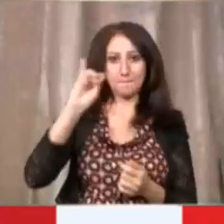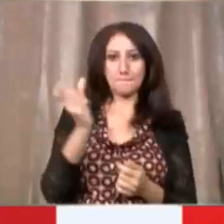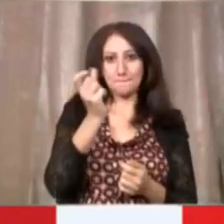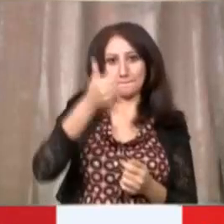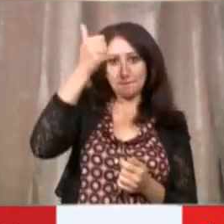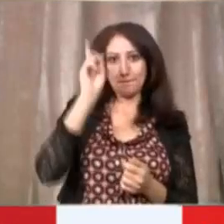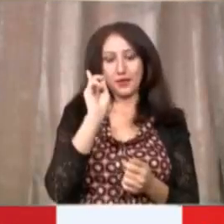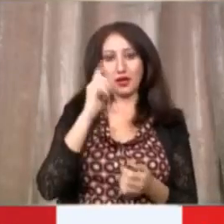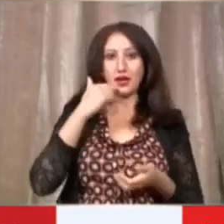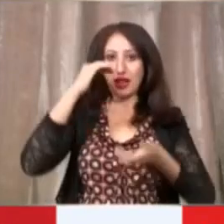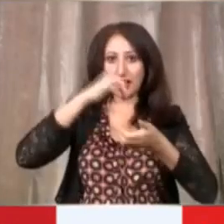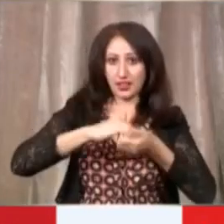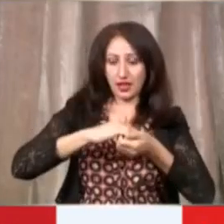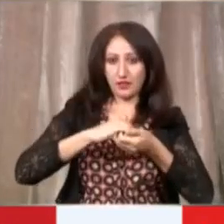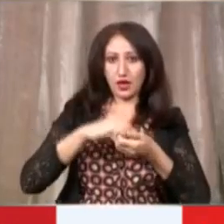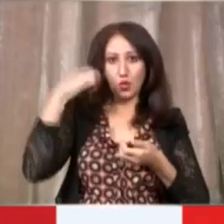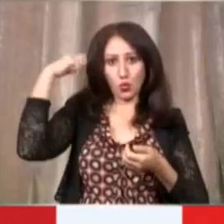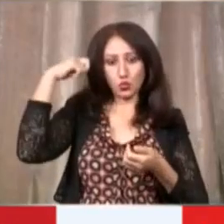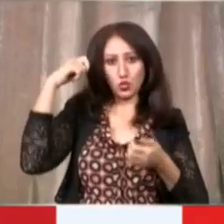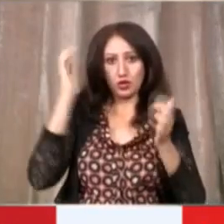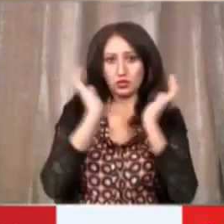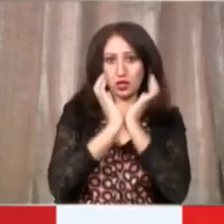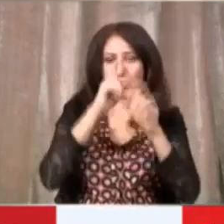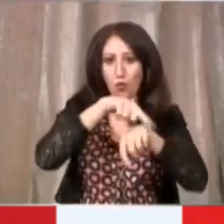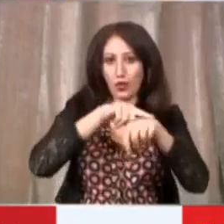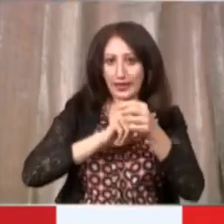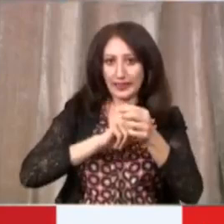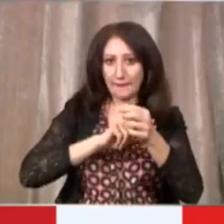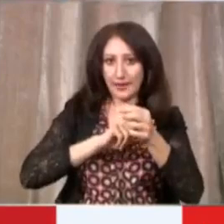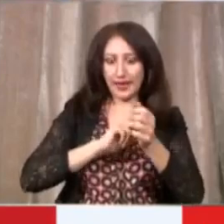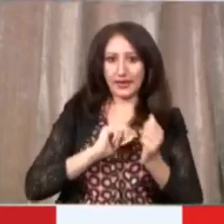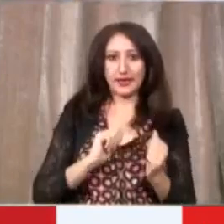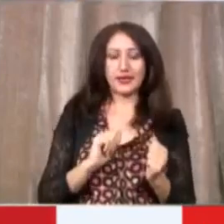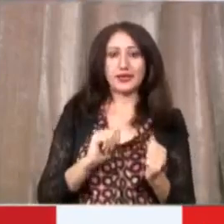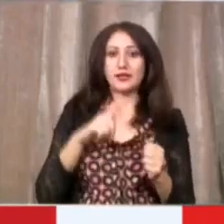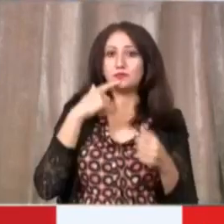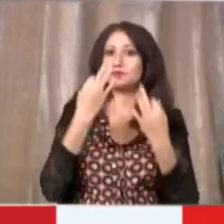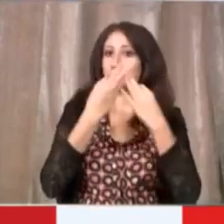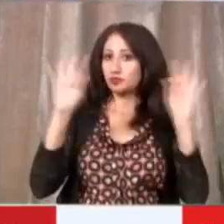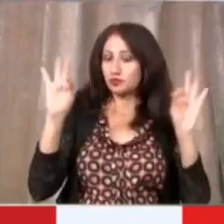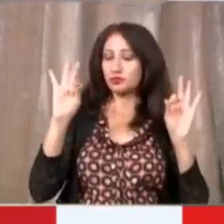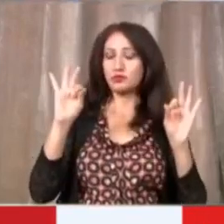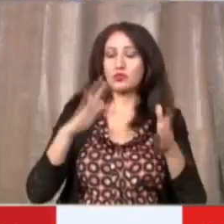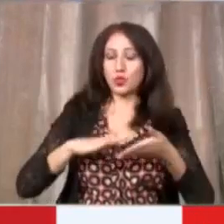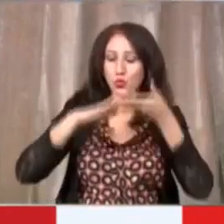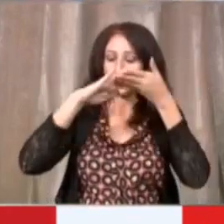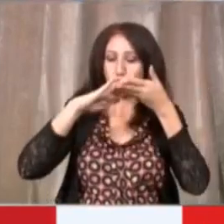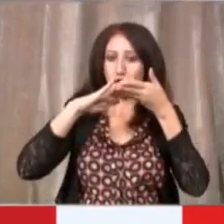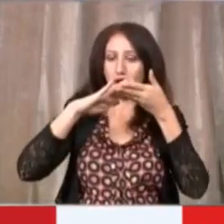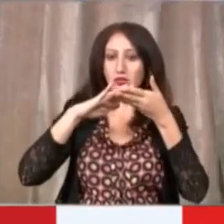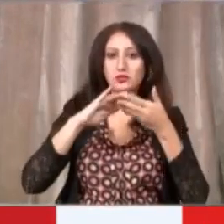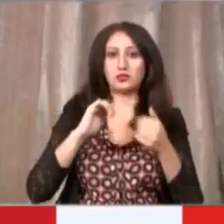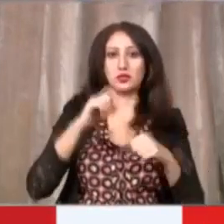بالنسبه للبروتوكول خاص بالتضامن الاجتماعي هو متاح كل شيء والتعامل معهم بالنسبه